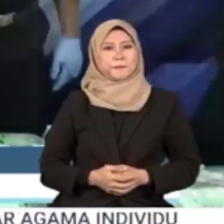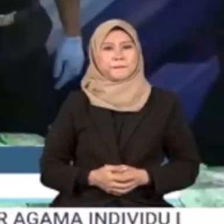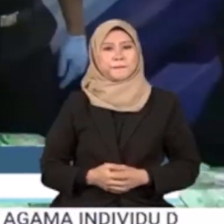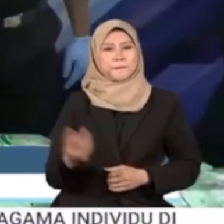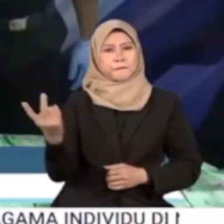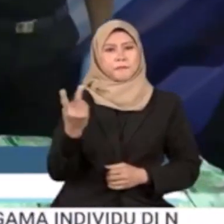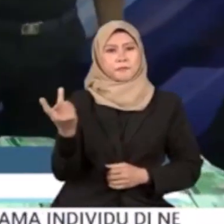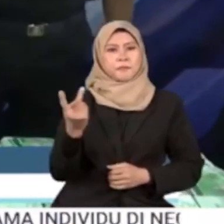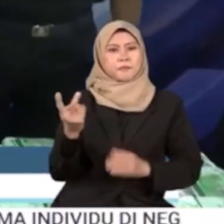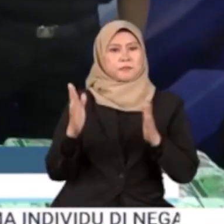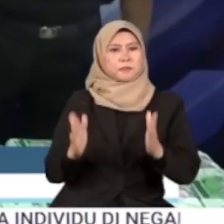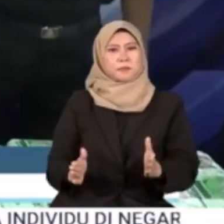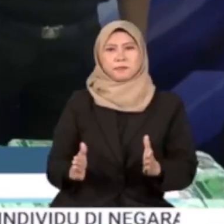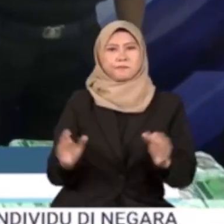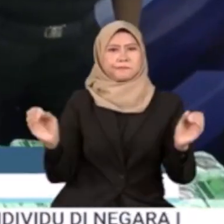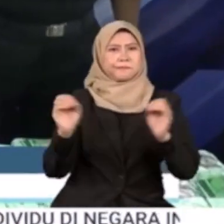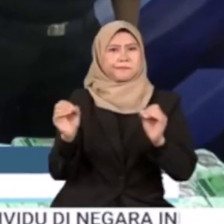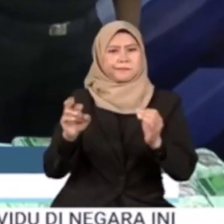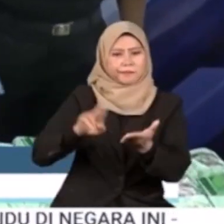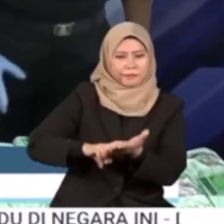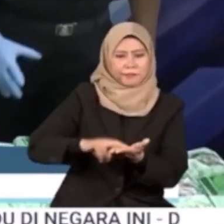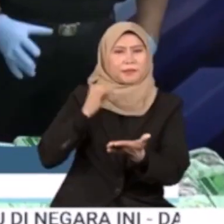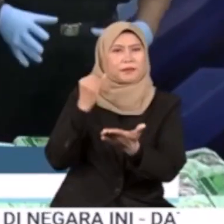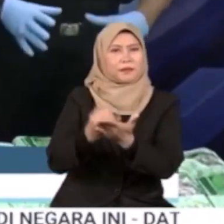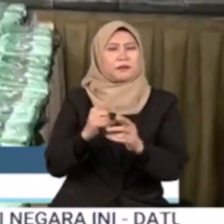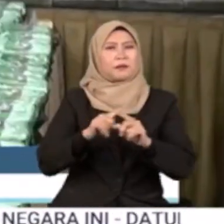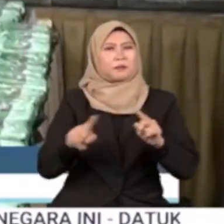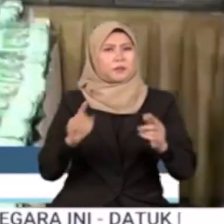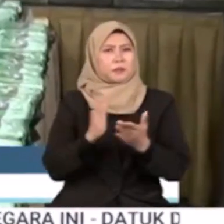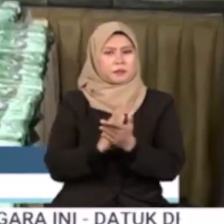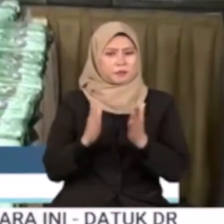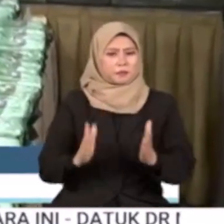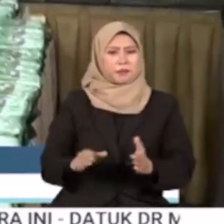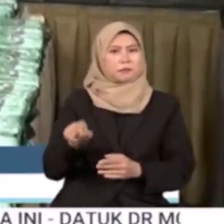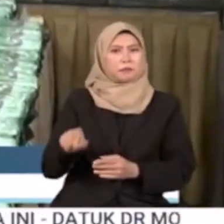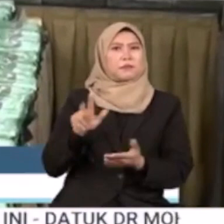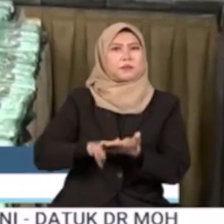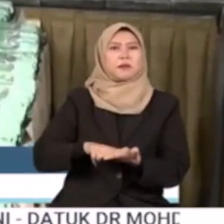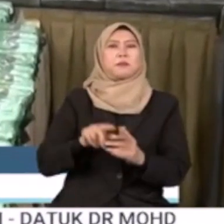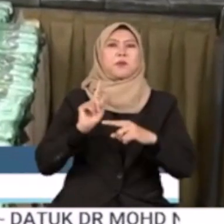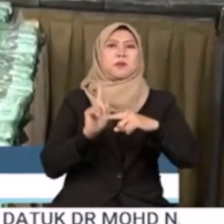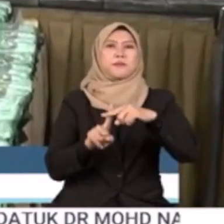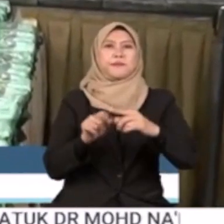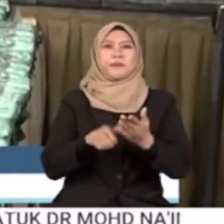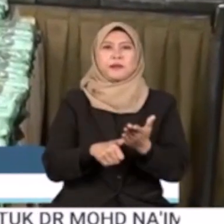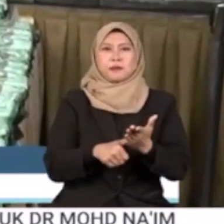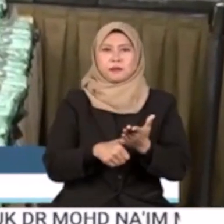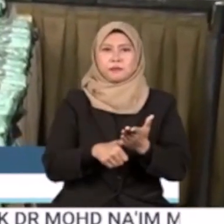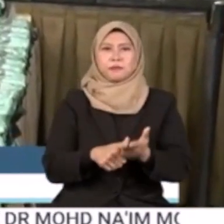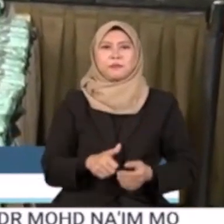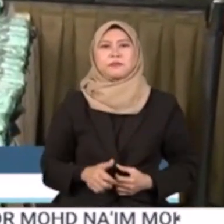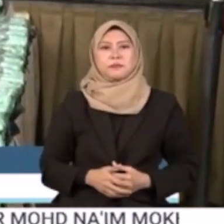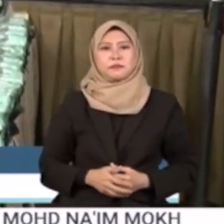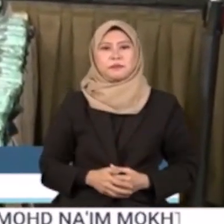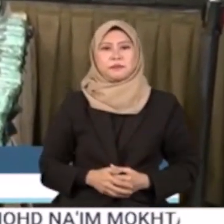kedua suspek tidak memiliki sembarang record jinayat tapi kesempatan disahkan positif dadah